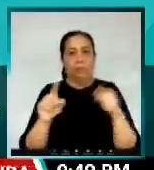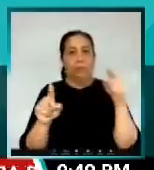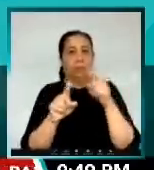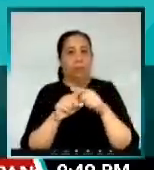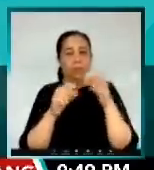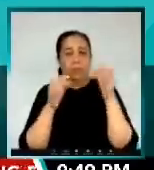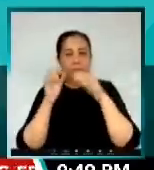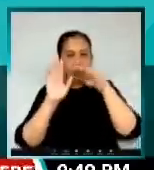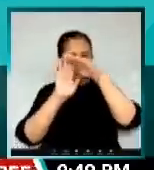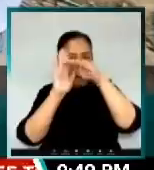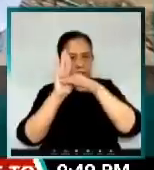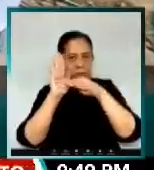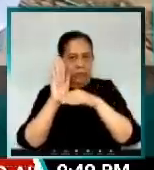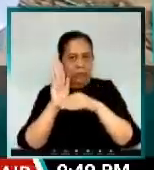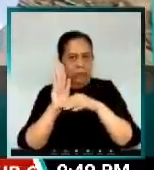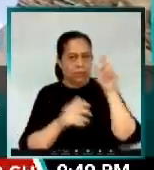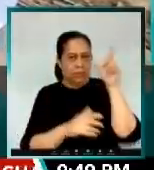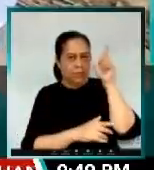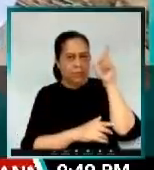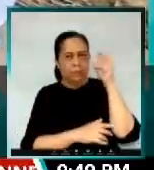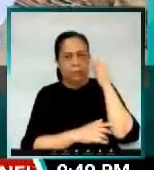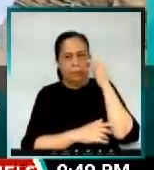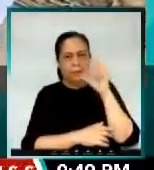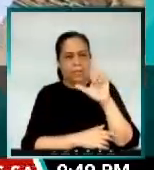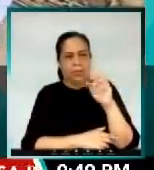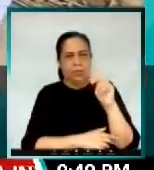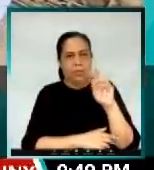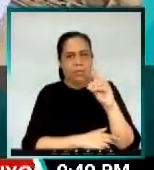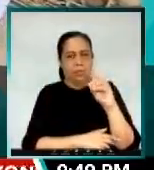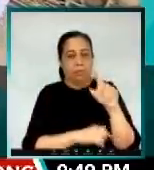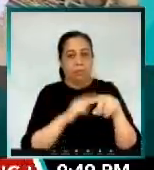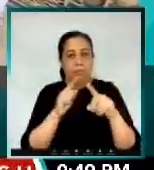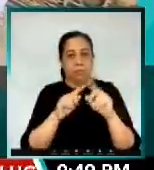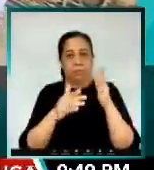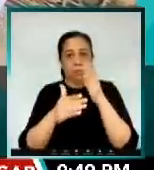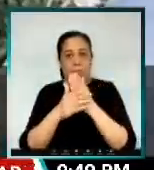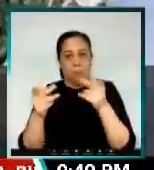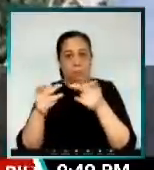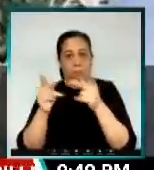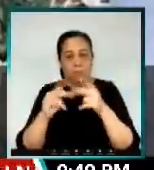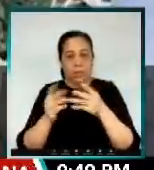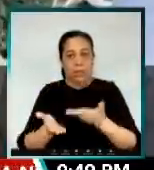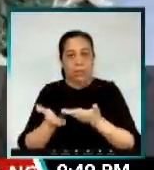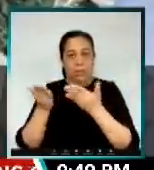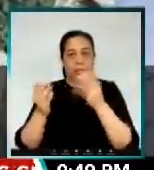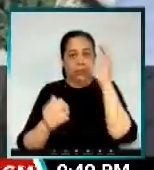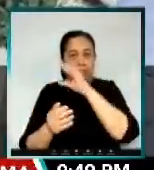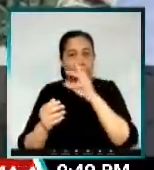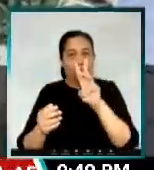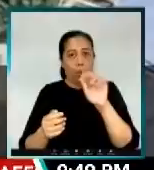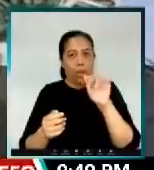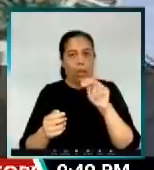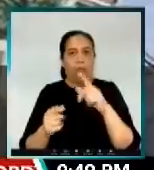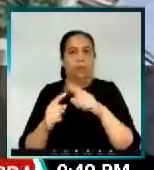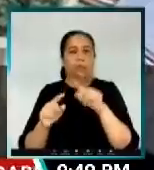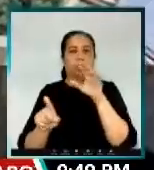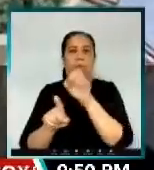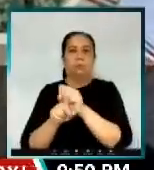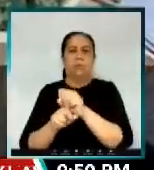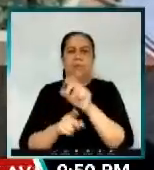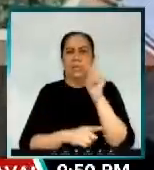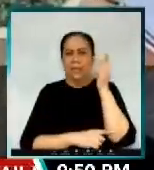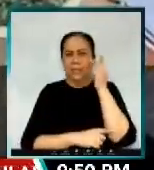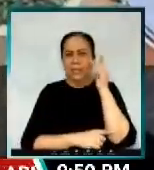na si Leonardo Miranda. Pero pagdating ng pulis sa bahay ng target para maghain ng search warrant, doon nila dinatnan si Kim Michael De La Cruz na